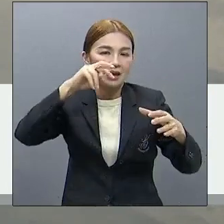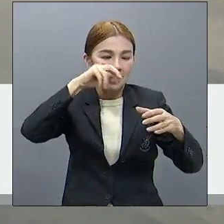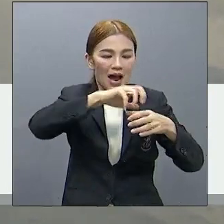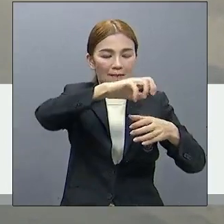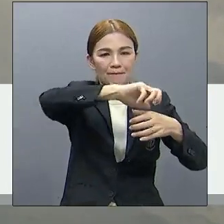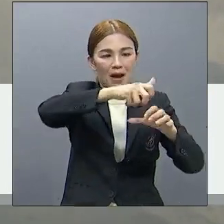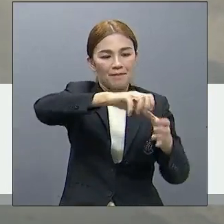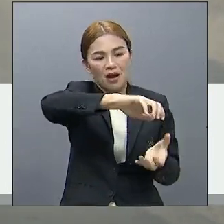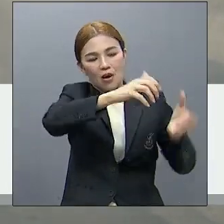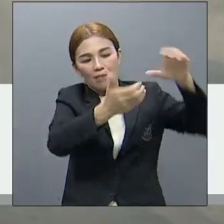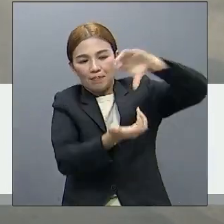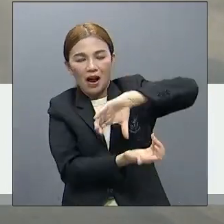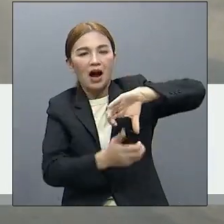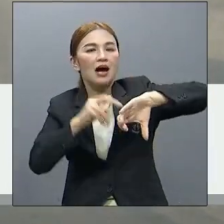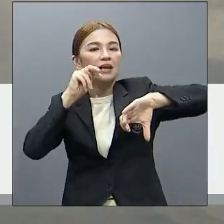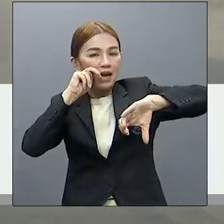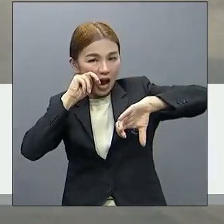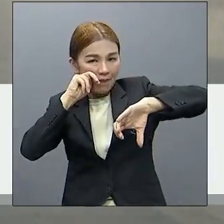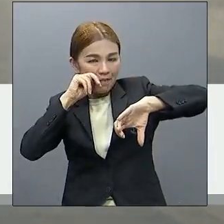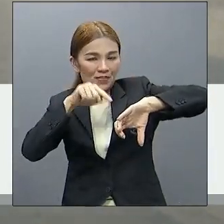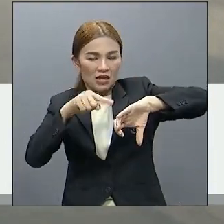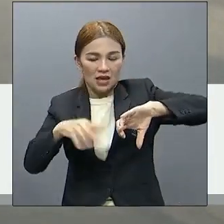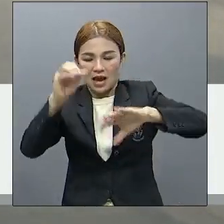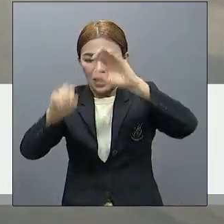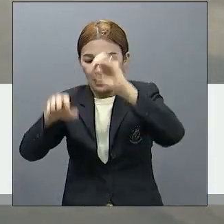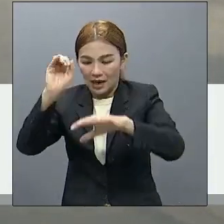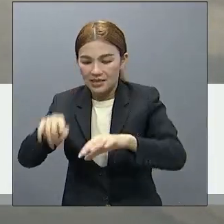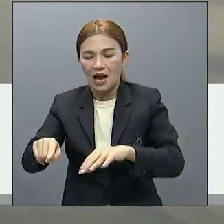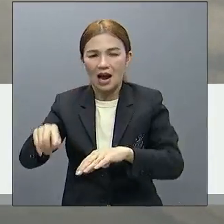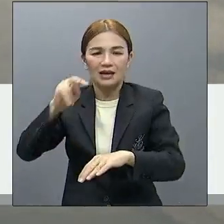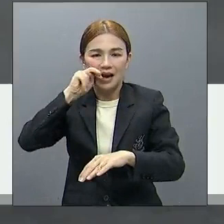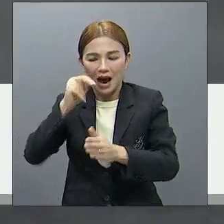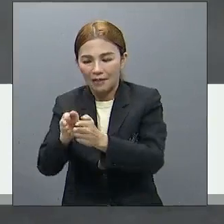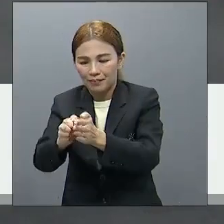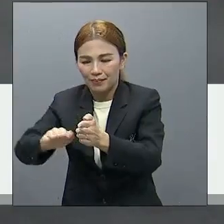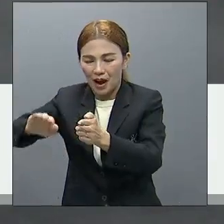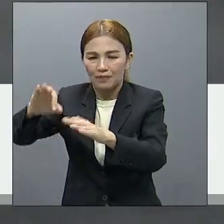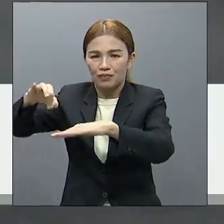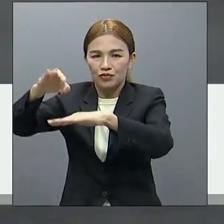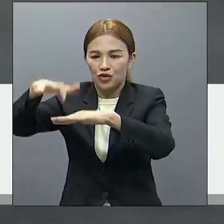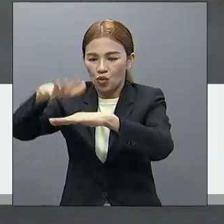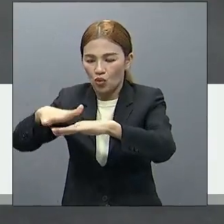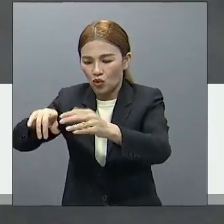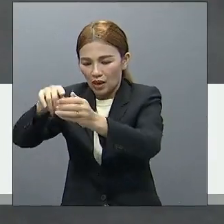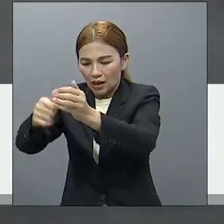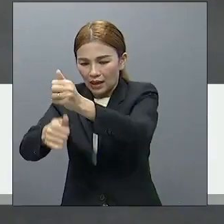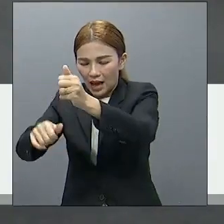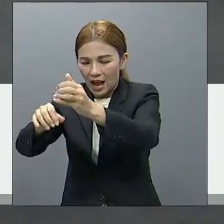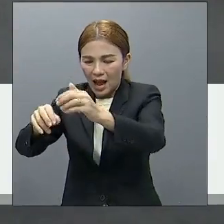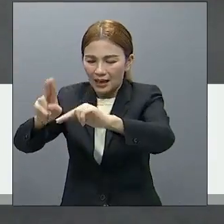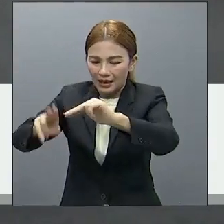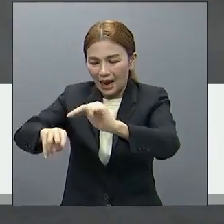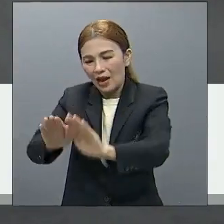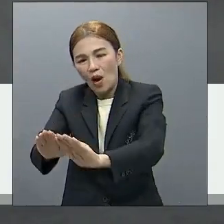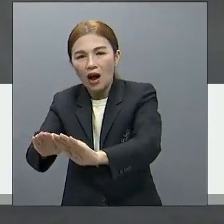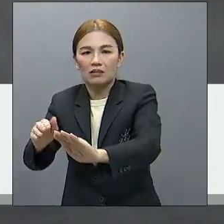เปลี่ยนเทน้ำทิ้งบ่อยๆเก็บขยะที่อาจจะเป็นแหล่งน้ำขังไม่ให้ยุงวางไข่ซึ่งในเขตชุมชนเมืองที่